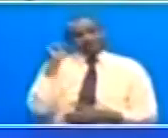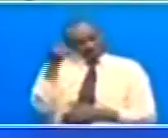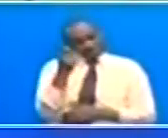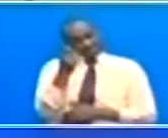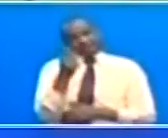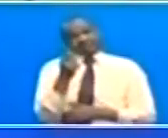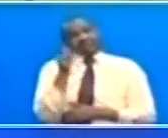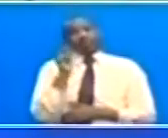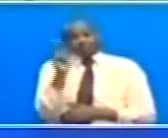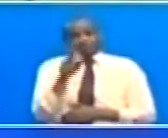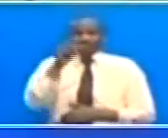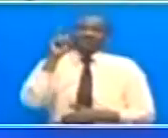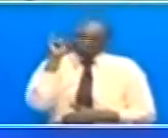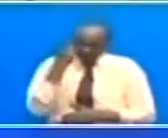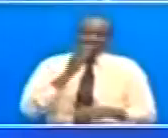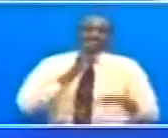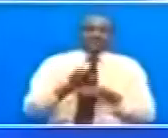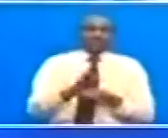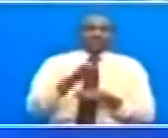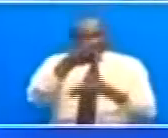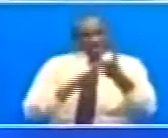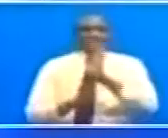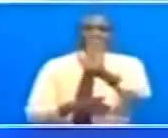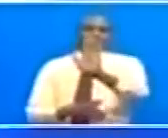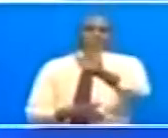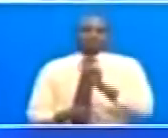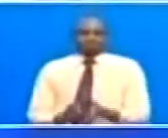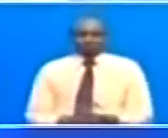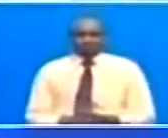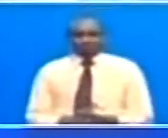Kenyatta kwa kwanza kuchukua hatua hiyo.